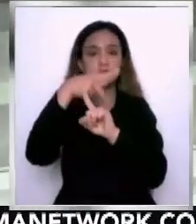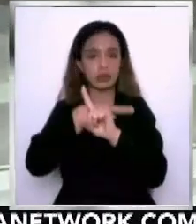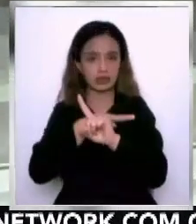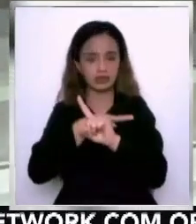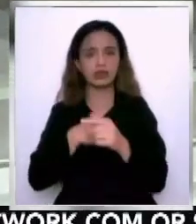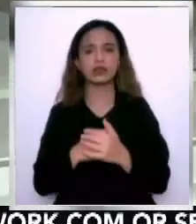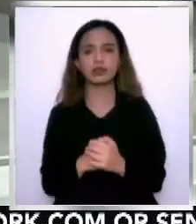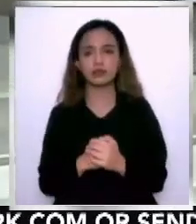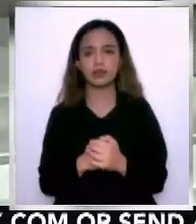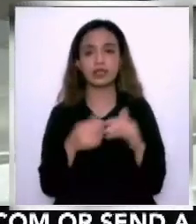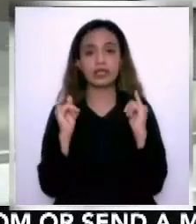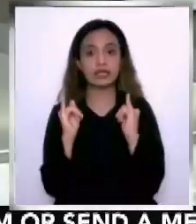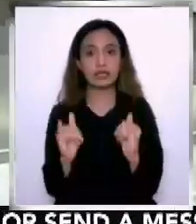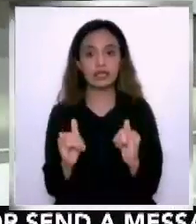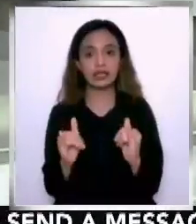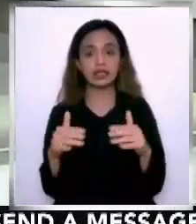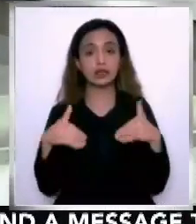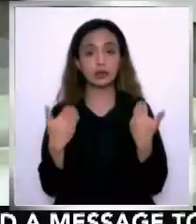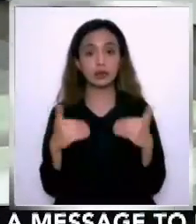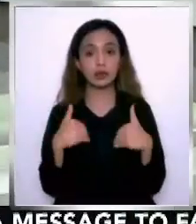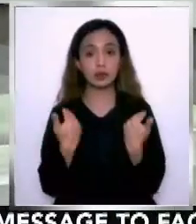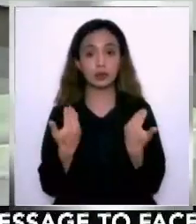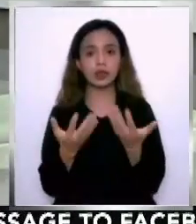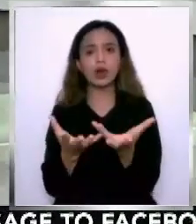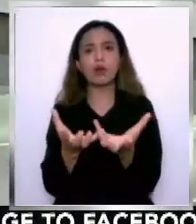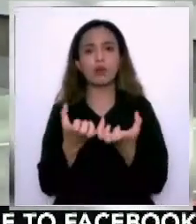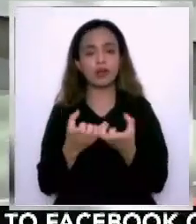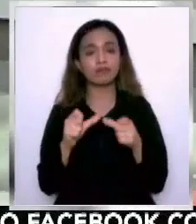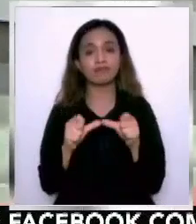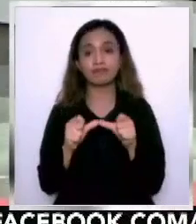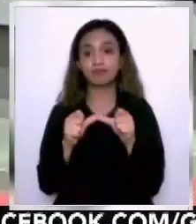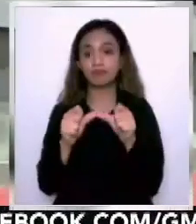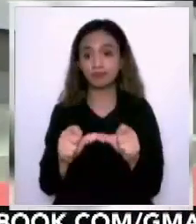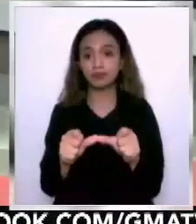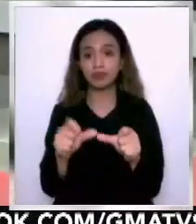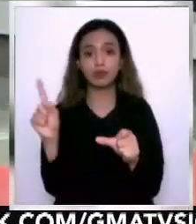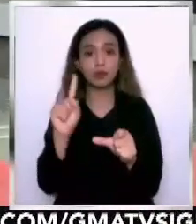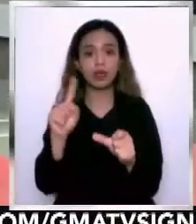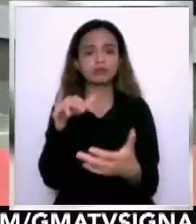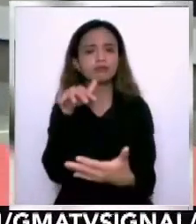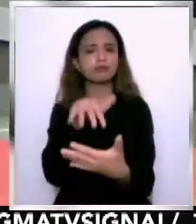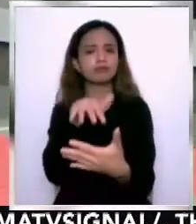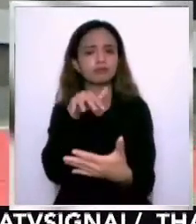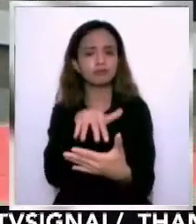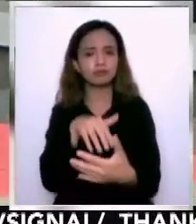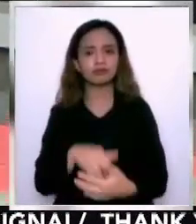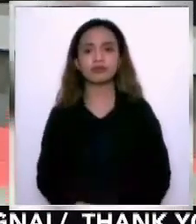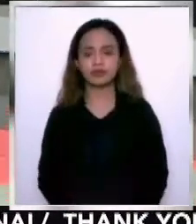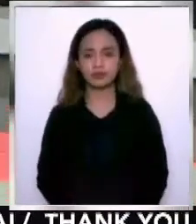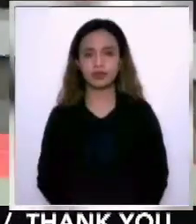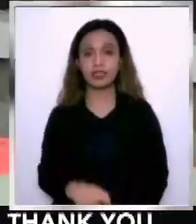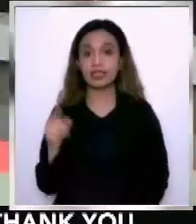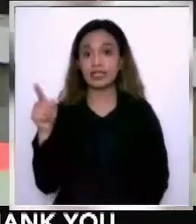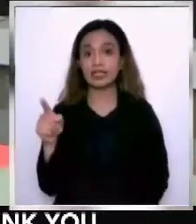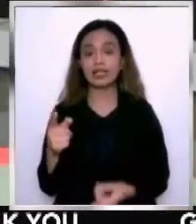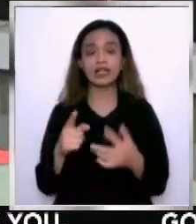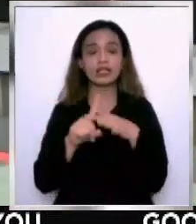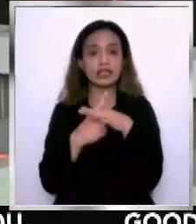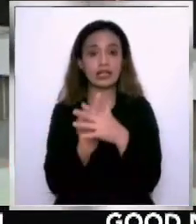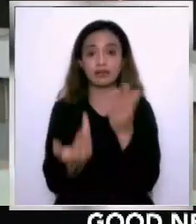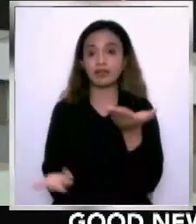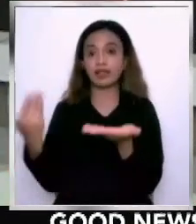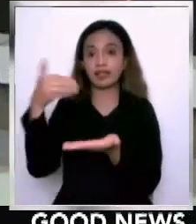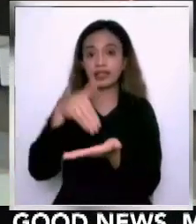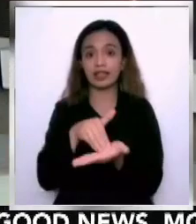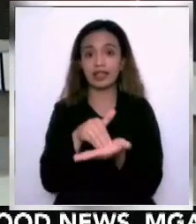ang kagustuhan ng kabataan doon na maipagpatuloy ang kanilang pag-aaral. Ang unti-unti nilang pagsisimulang muli sa pag-abot